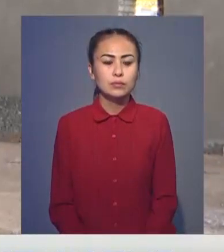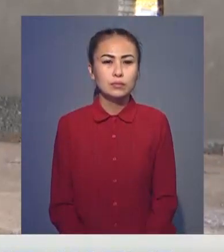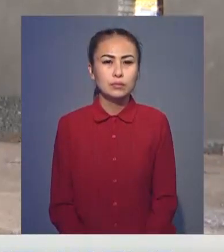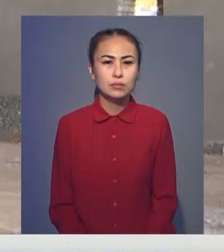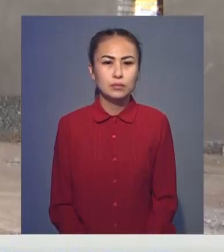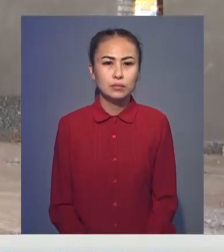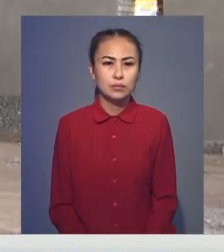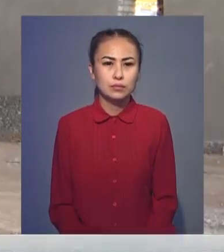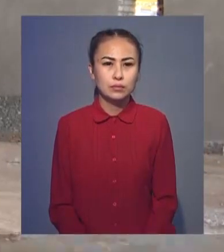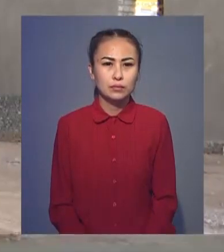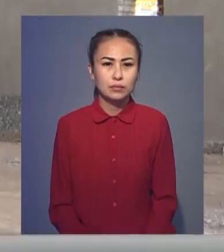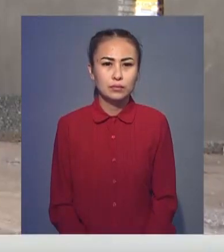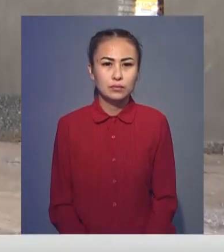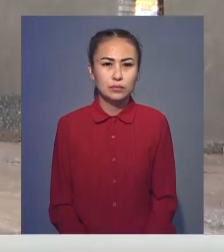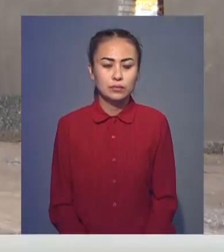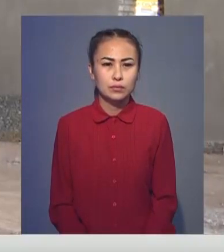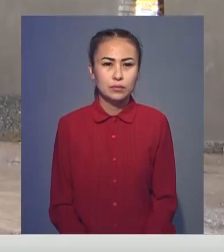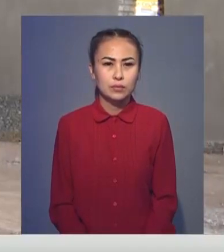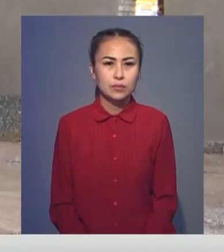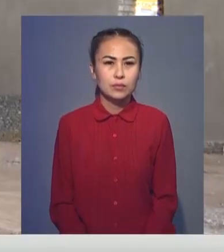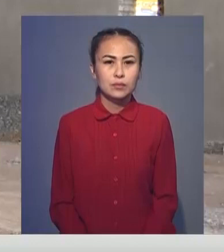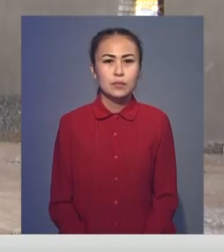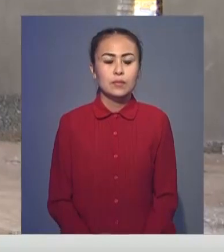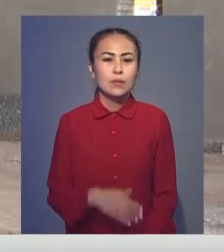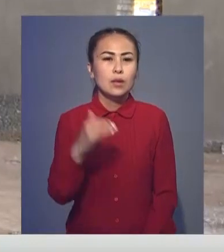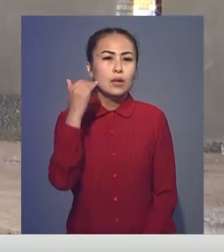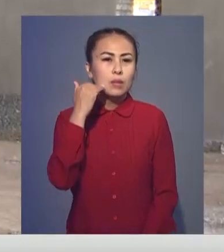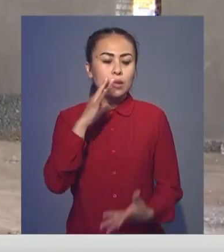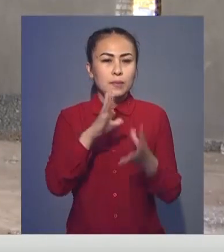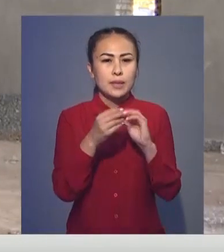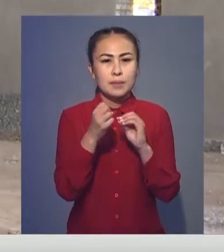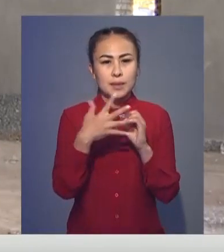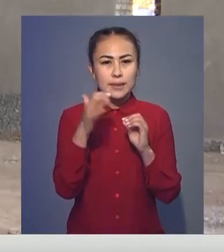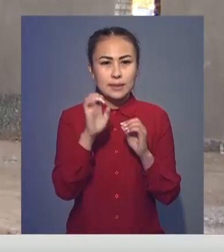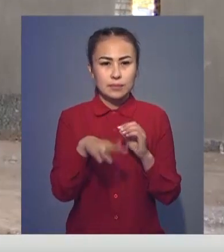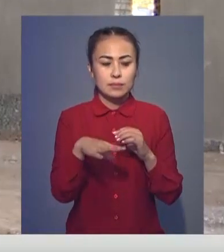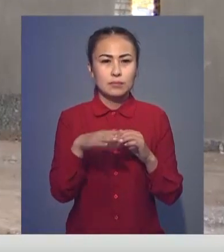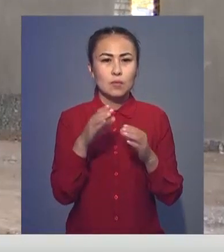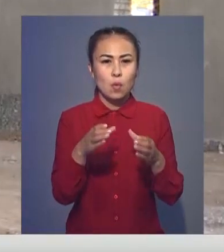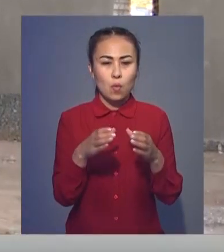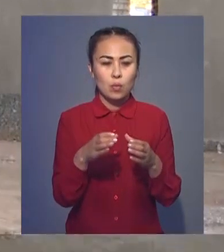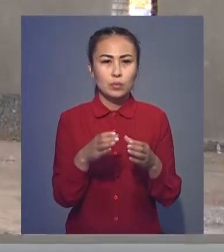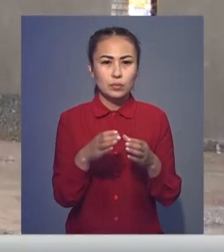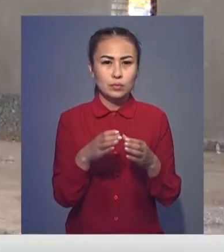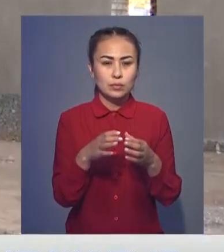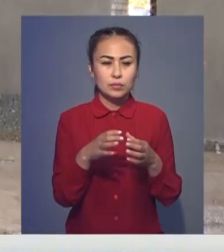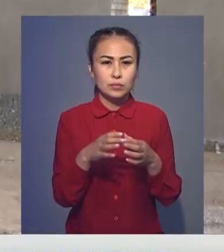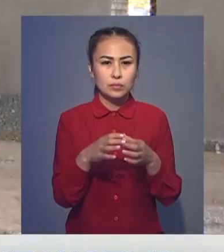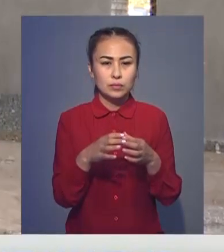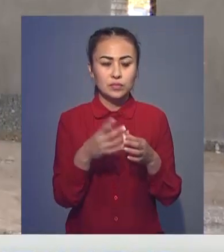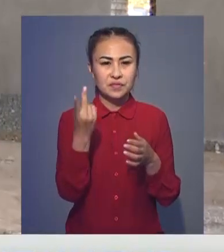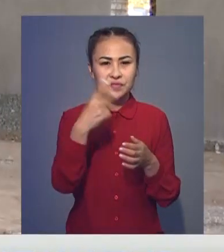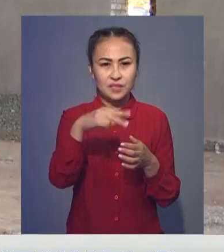Бәрі қарастырылған, размерлері мына стеновой дейміз, мына 15 сантиметрлік қалың, жоғары жағы